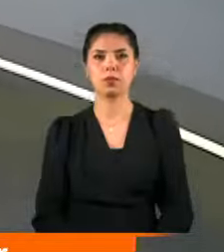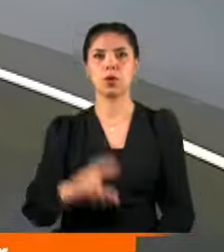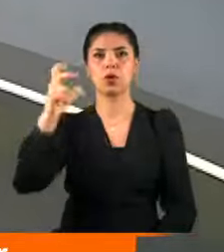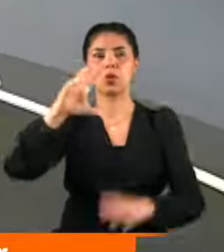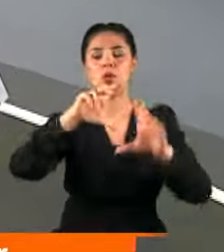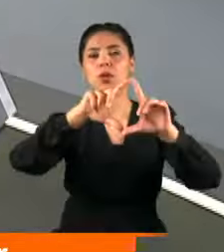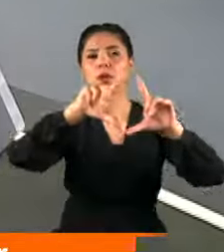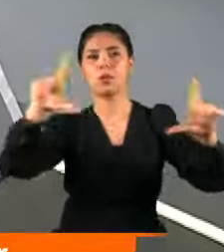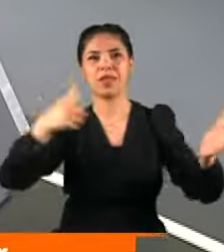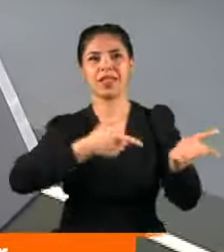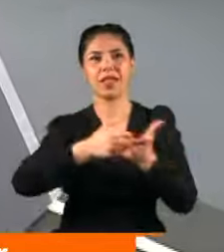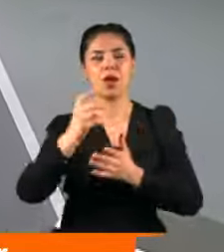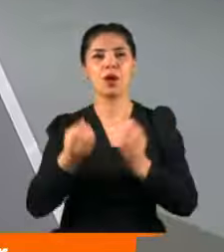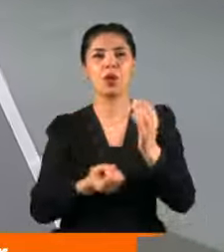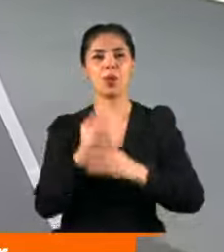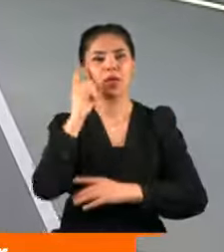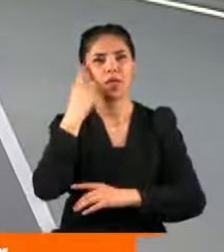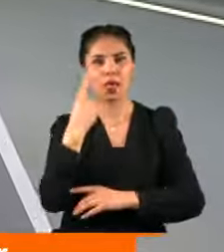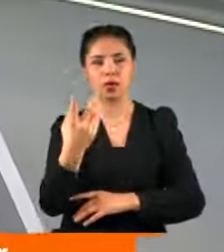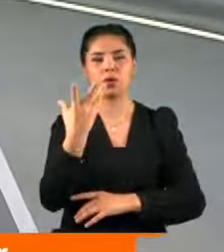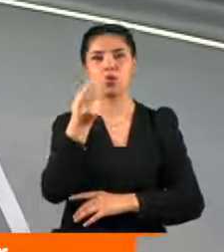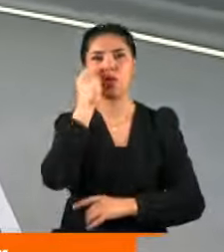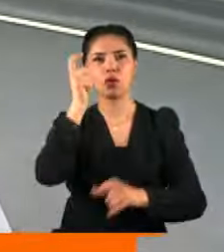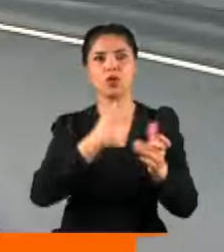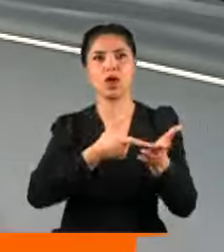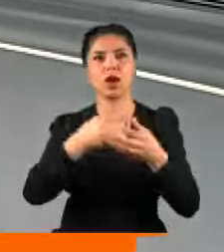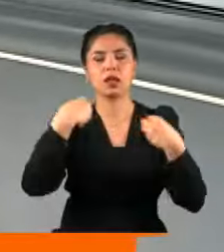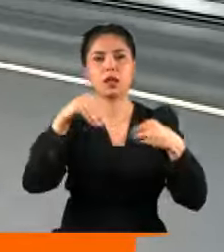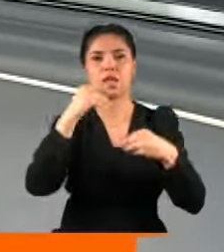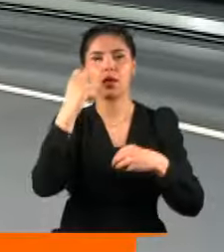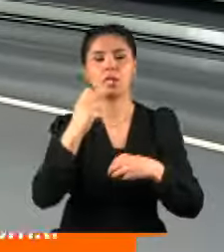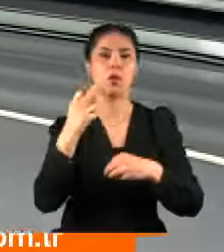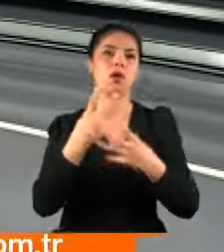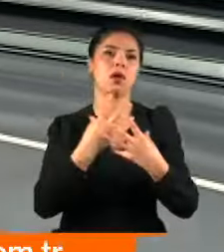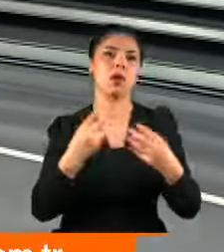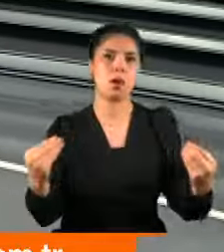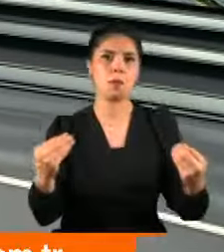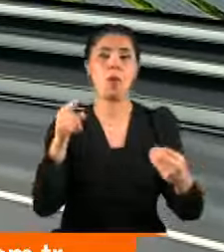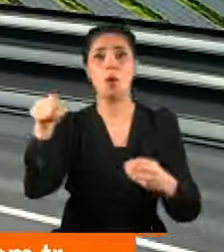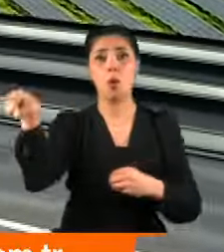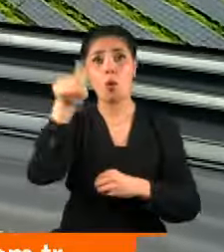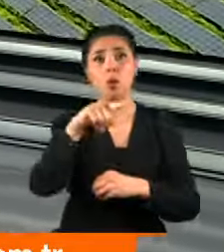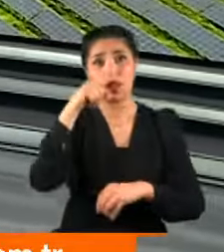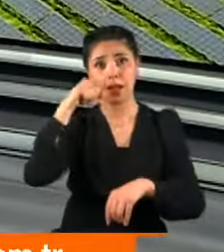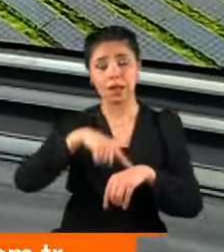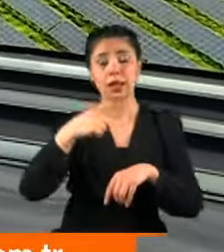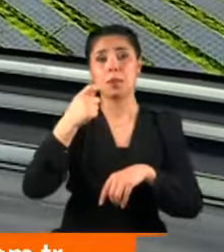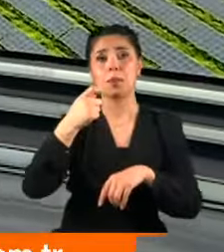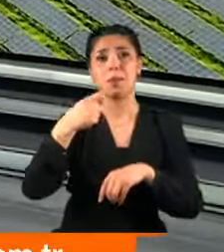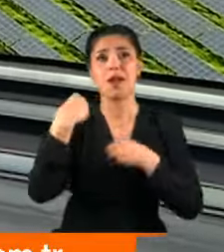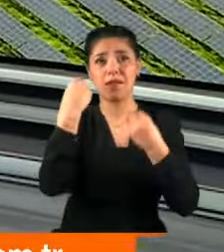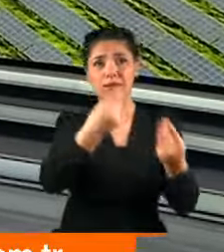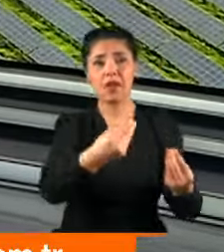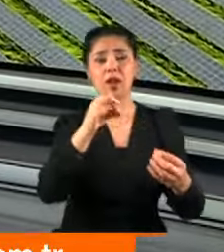güneş paneli tarlası kuracakları iddiasıyla onlarca kişiye arazi atan vurguncular ortadan kayboldu onlara inanıp para kaptıranlar hukuki yollara